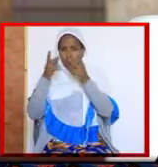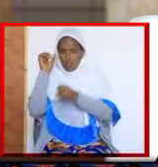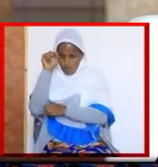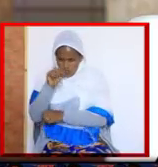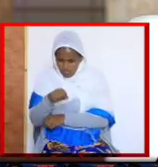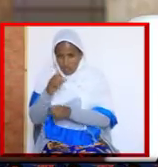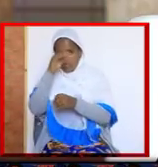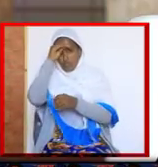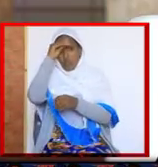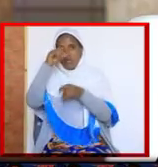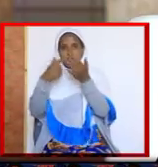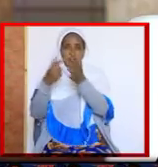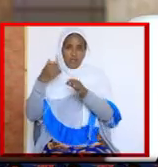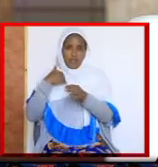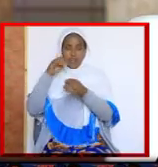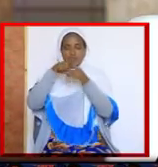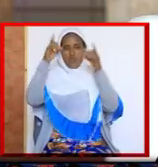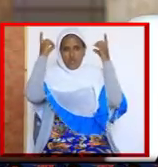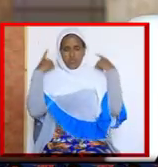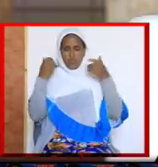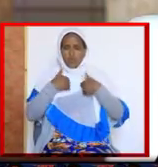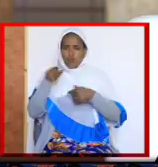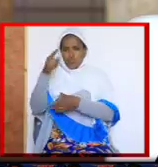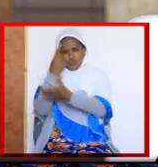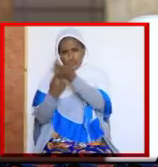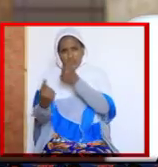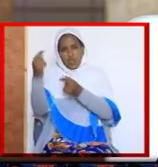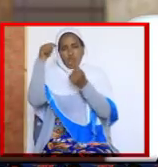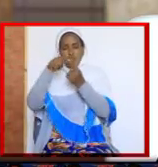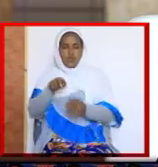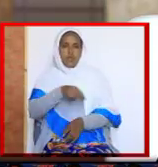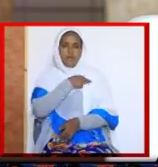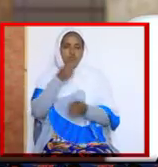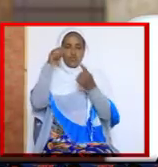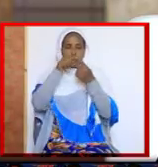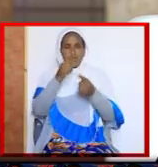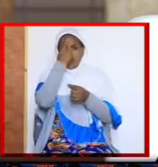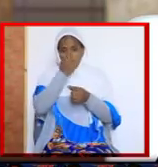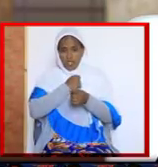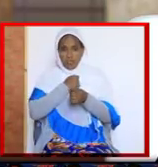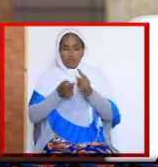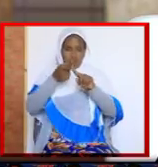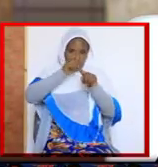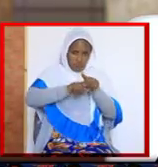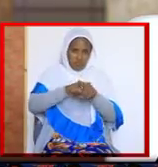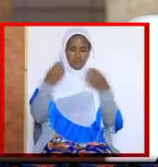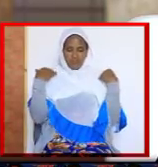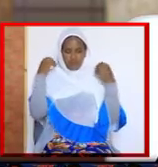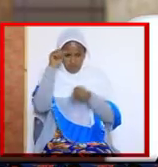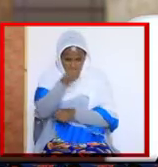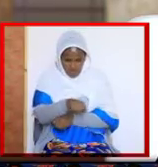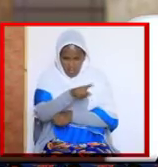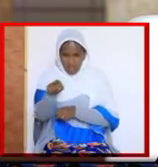እሱ ብቻ ወደ ሃይማኖት ወደ እምነት ተመልሶ ስለሰገደና አንተ የምታደርጋቸውን ታምራት ሌላ ሊያደርግ